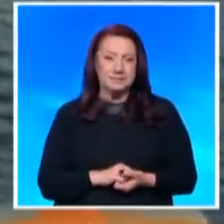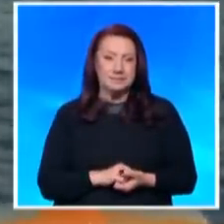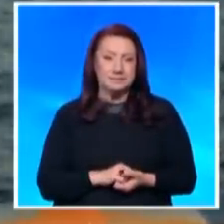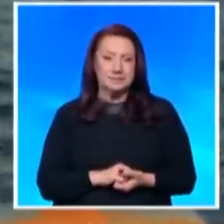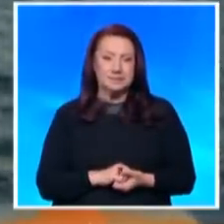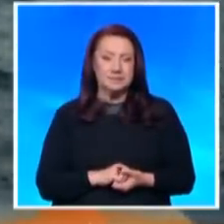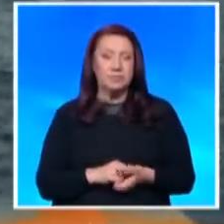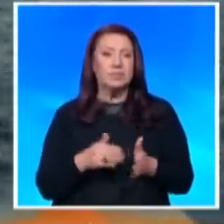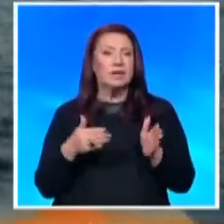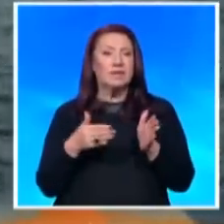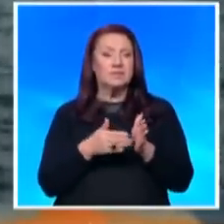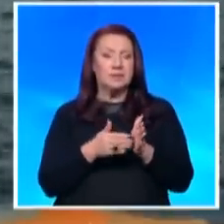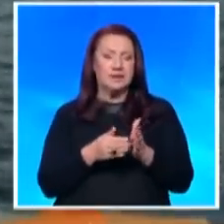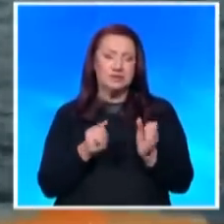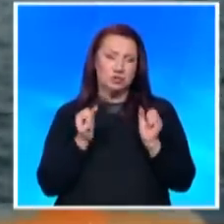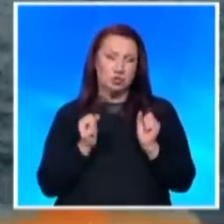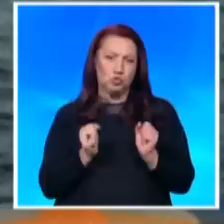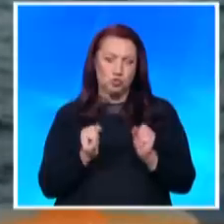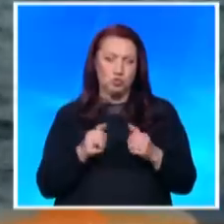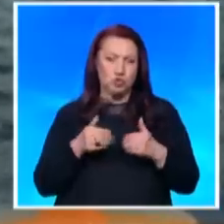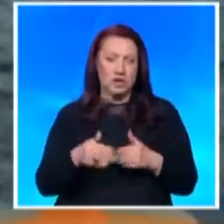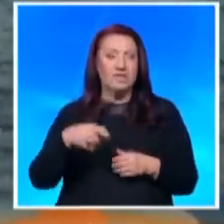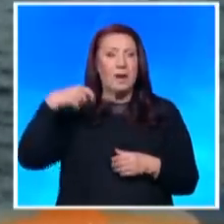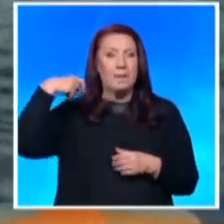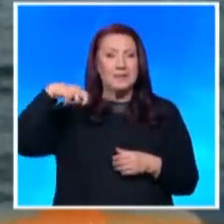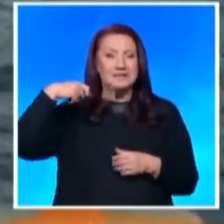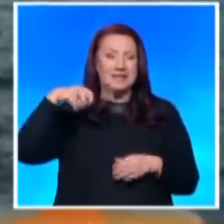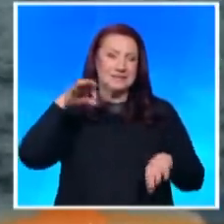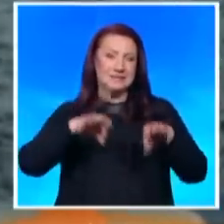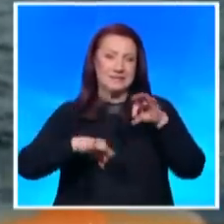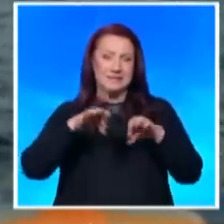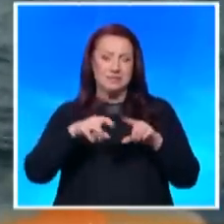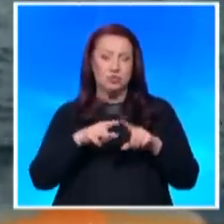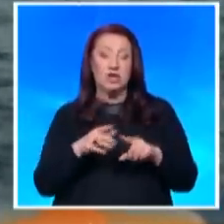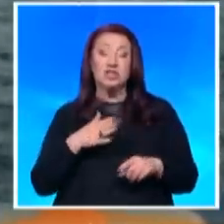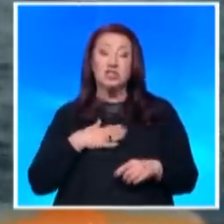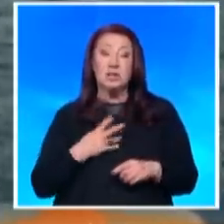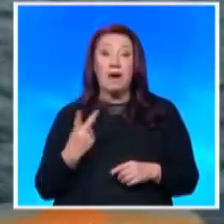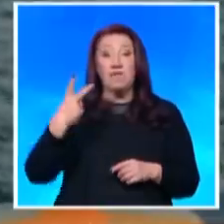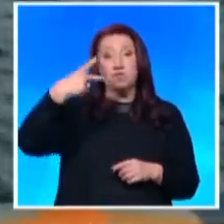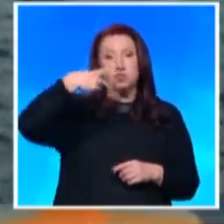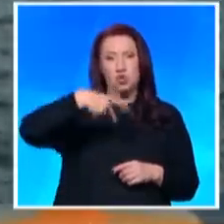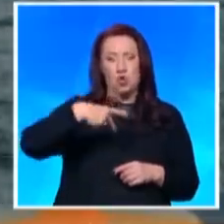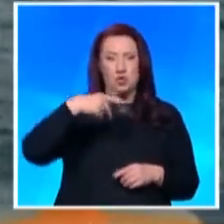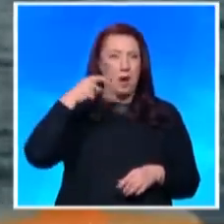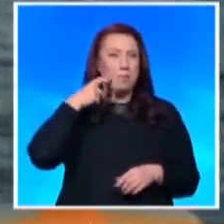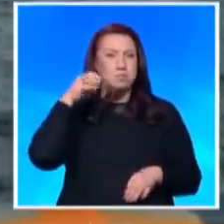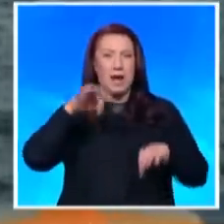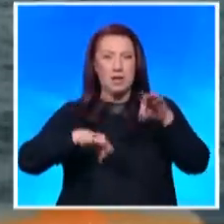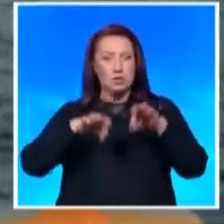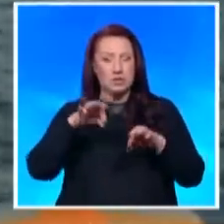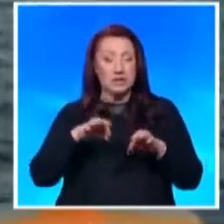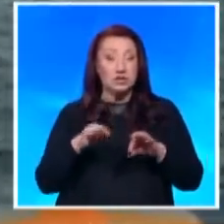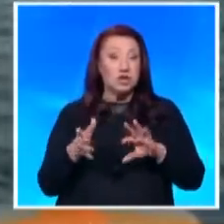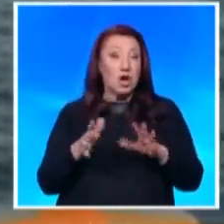Въпреки, че се очаква президентските избори да бъдат решени с балотаж, някои анализатори смятат, че може да има